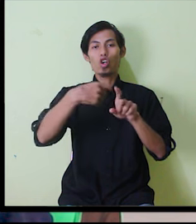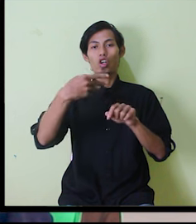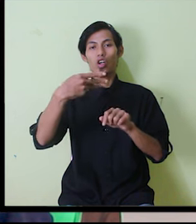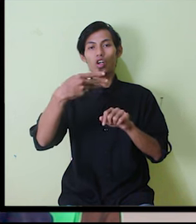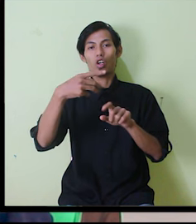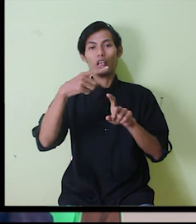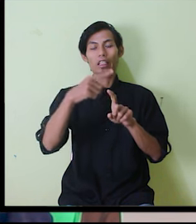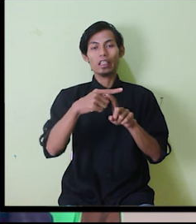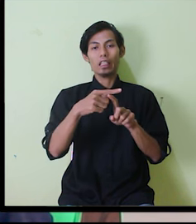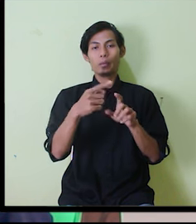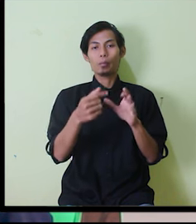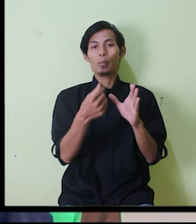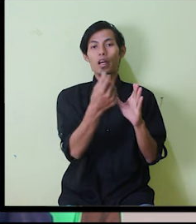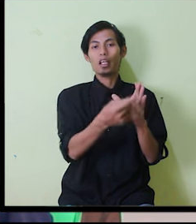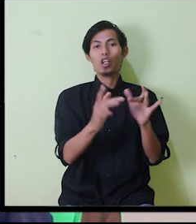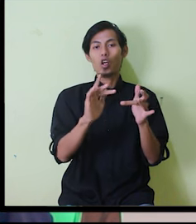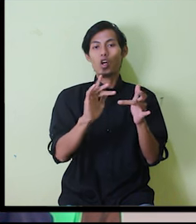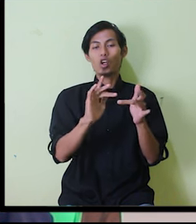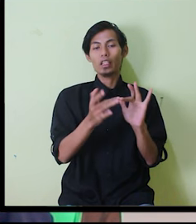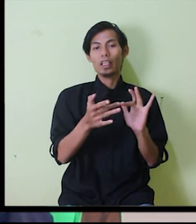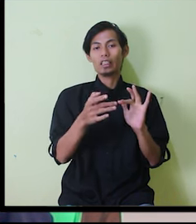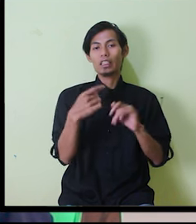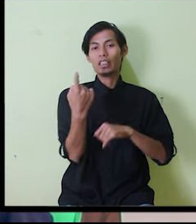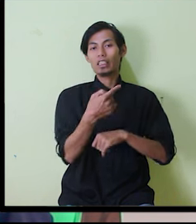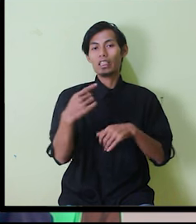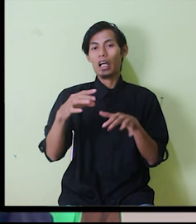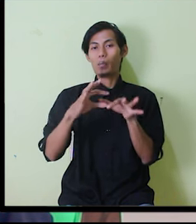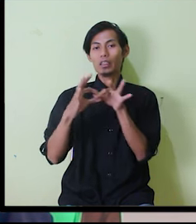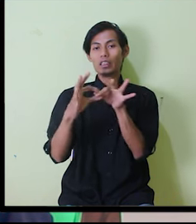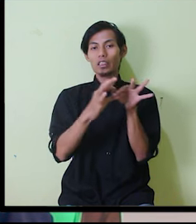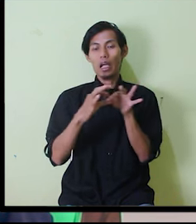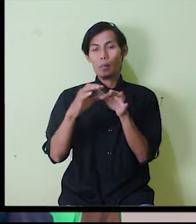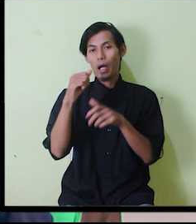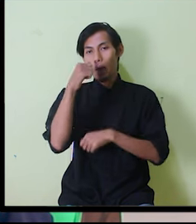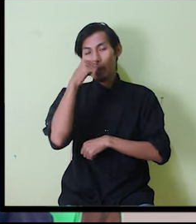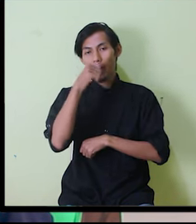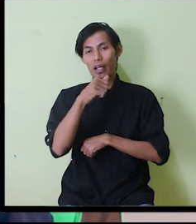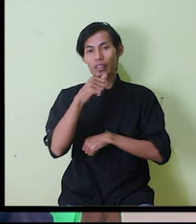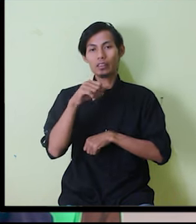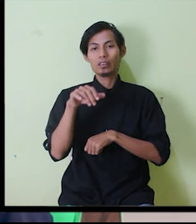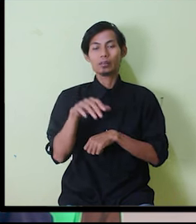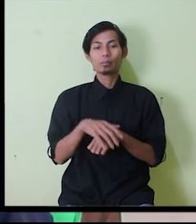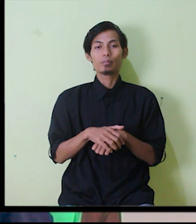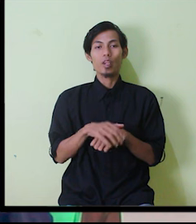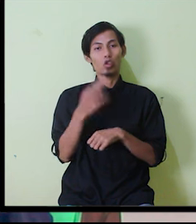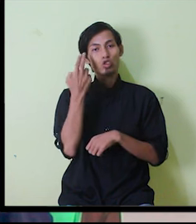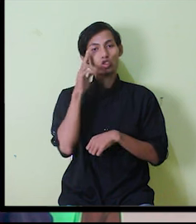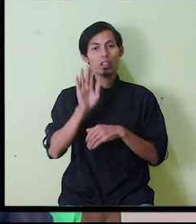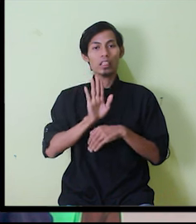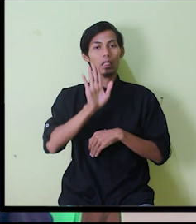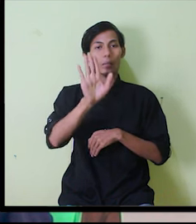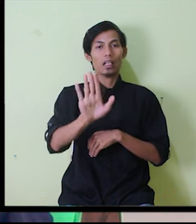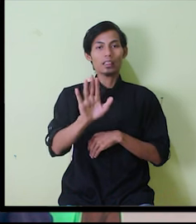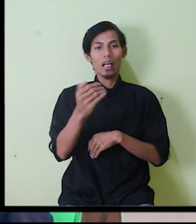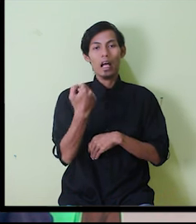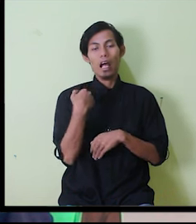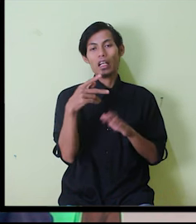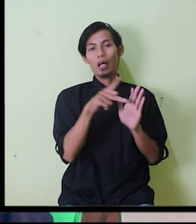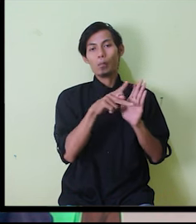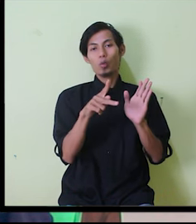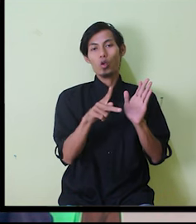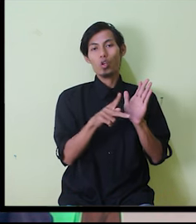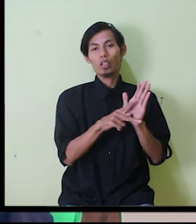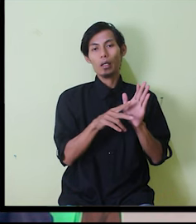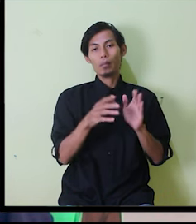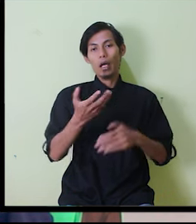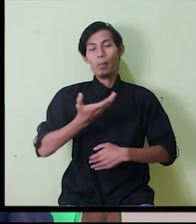kolaborasi dengan perbankan dan juga dengan bpkd gitu Dan mungkin untuk ke depannya ada